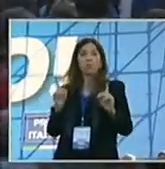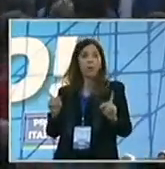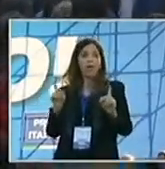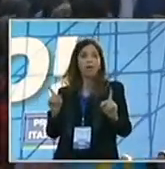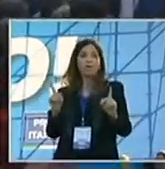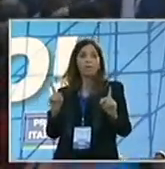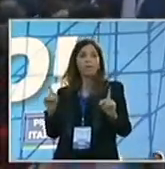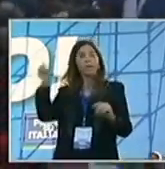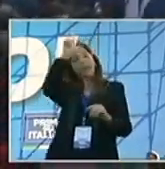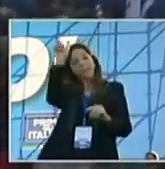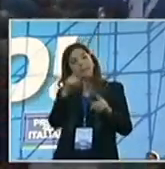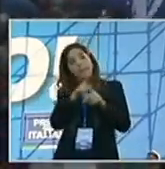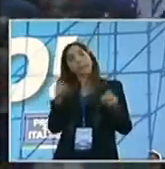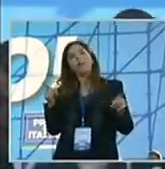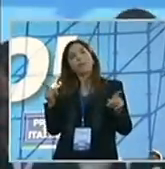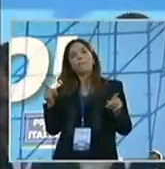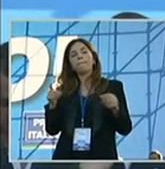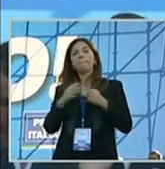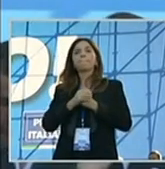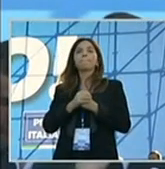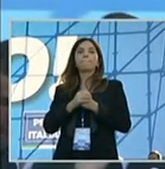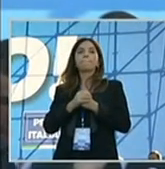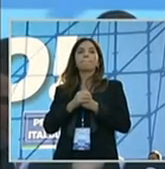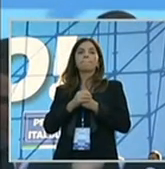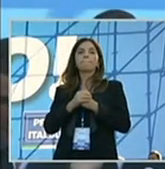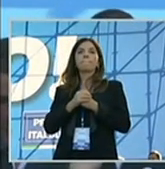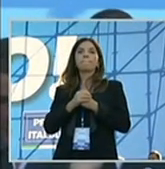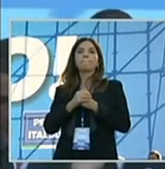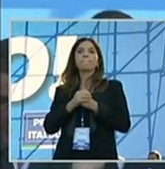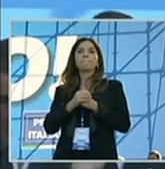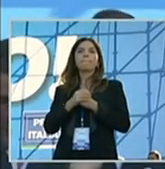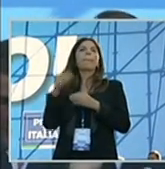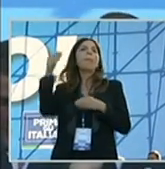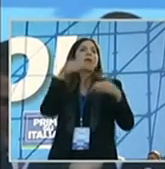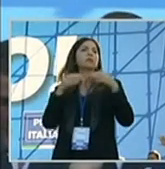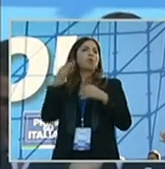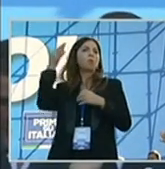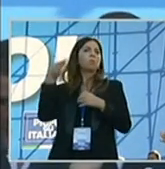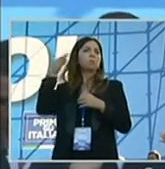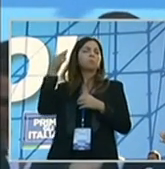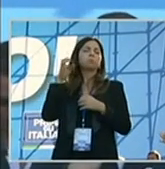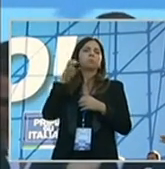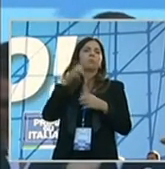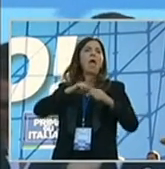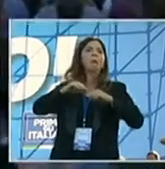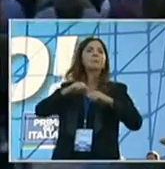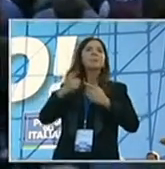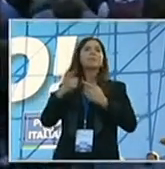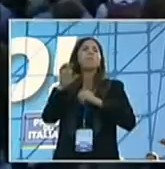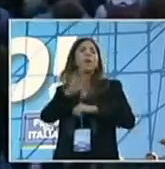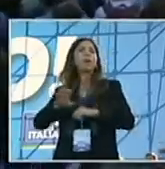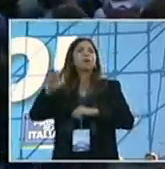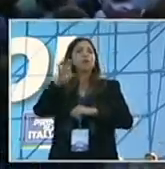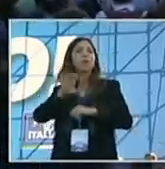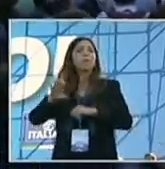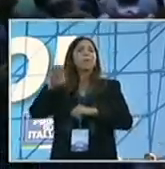degli italiani. In ogni turno elettorale, nelle elezioni amministrative, nelle elezioni regionali,